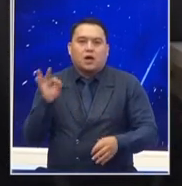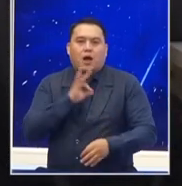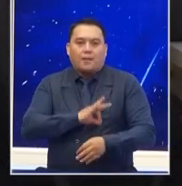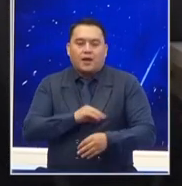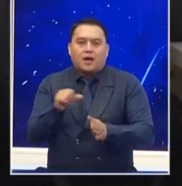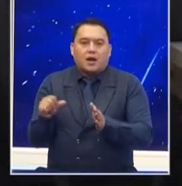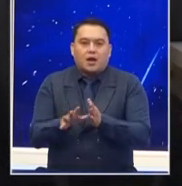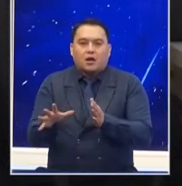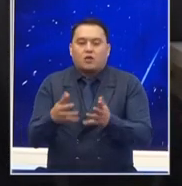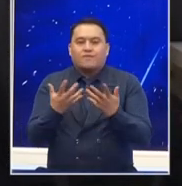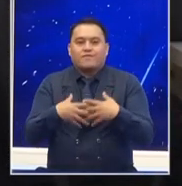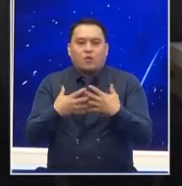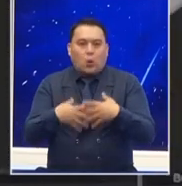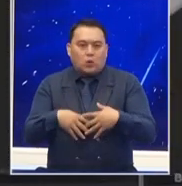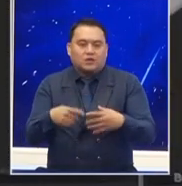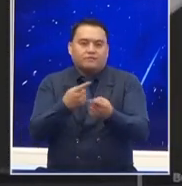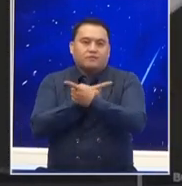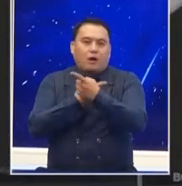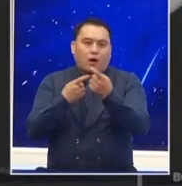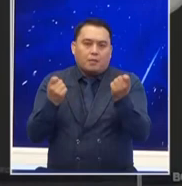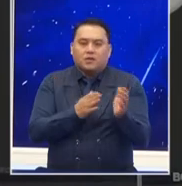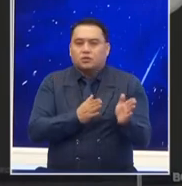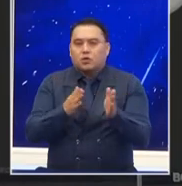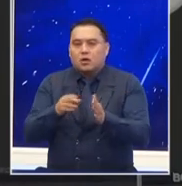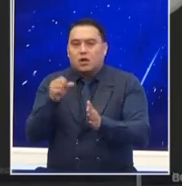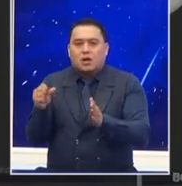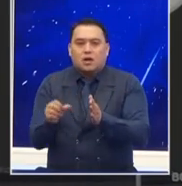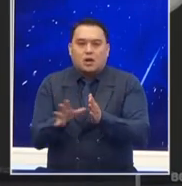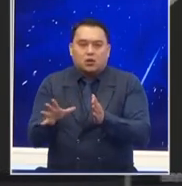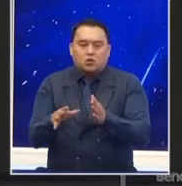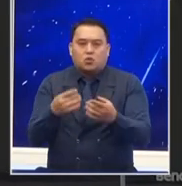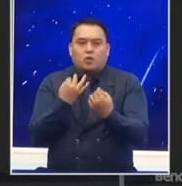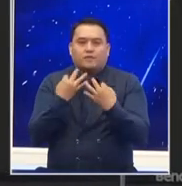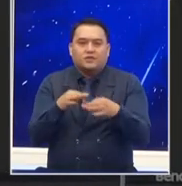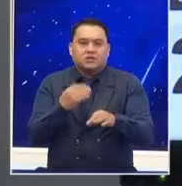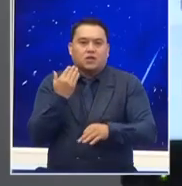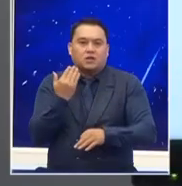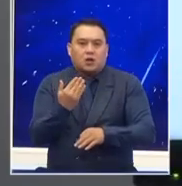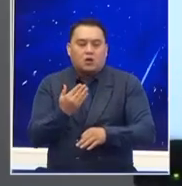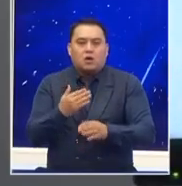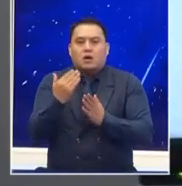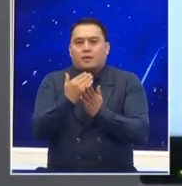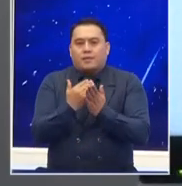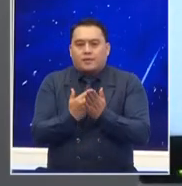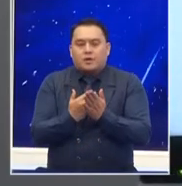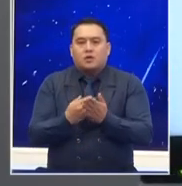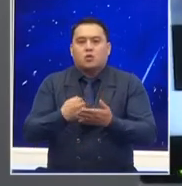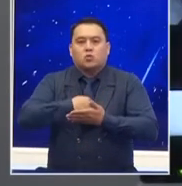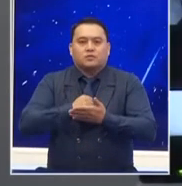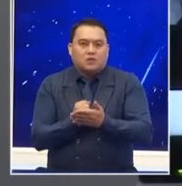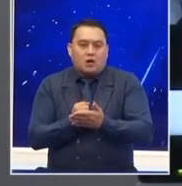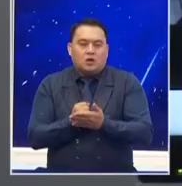комитетінің электрондық шот фактуралар ақпараттық жүйесінде электрондық нысанда рәсімделеді. Ал оның тәртіпті рәсімдеу